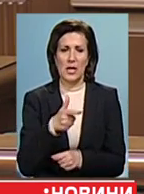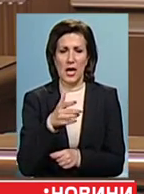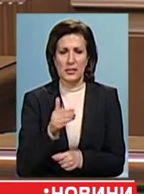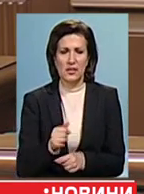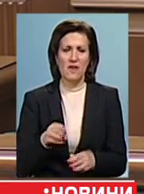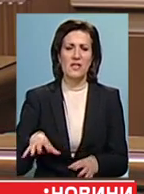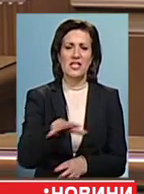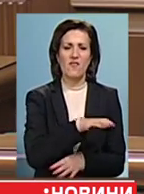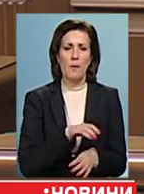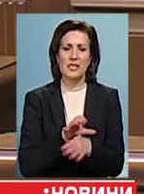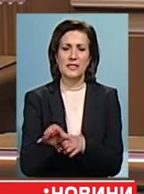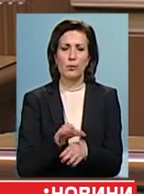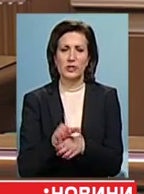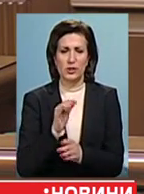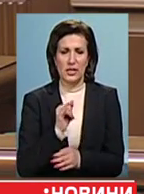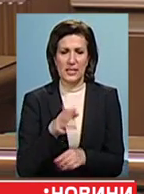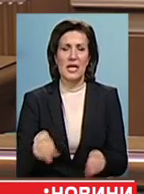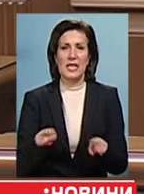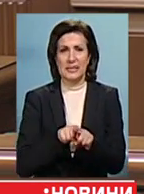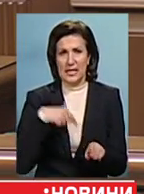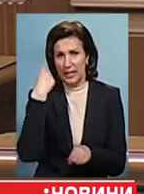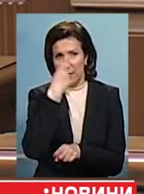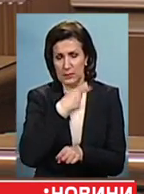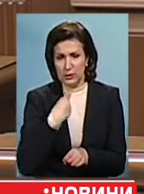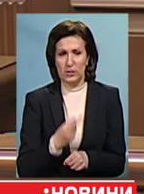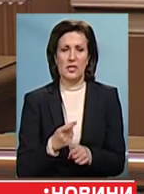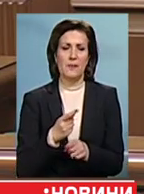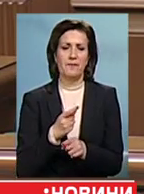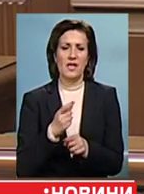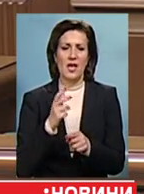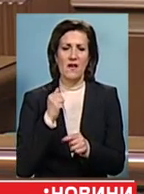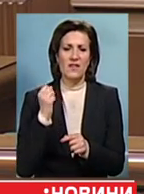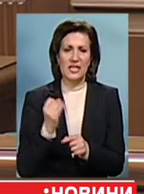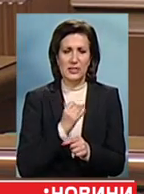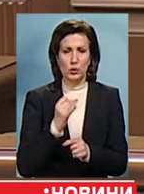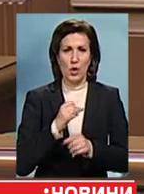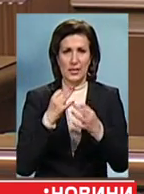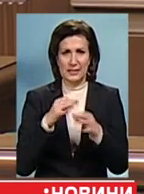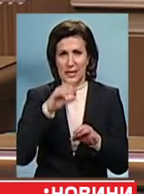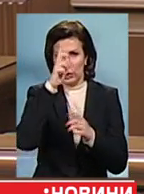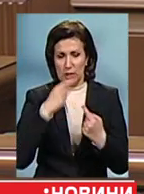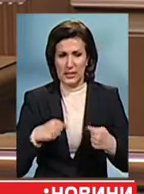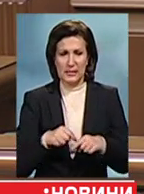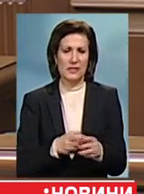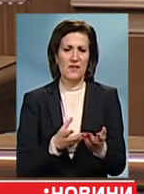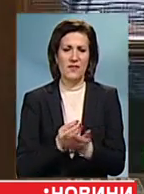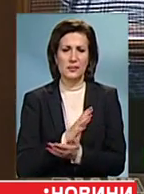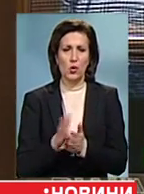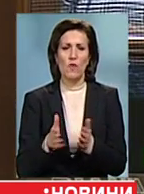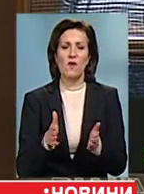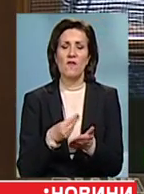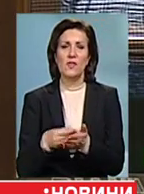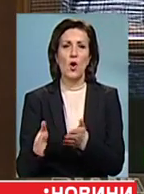від європейських постачальників. І таким чином вперше в історії незалежності держави ми фінансово готові